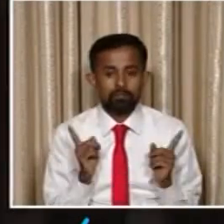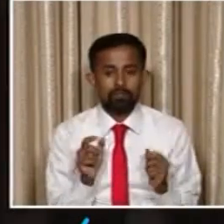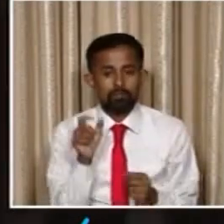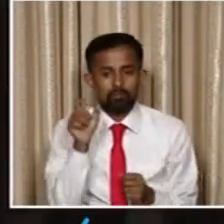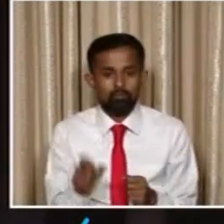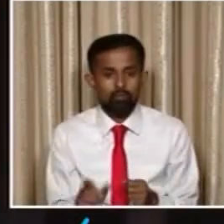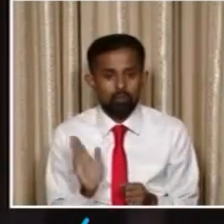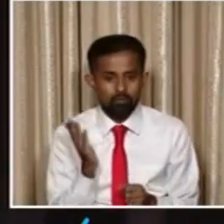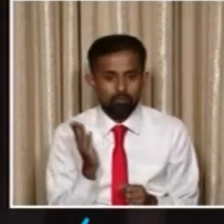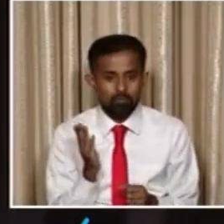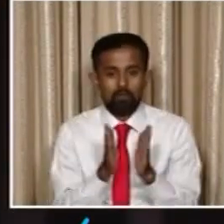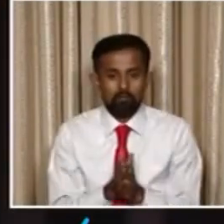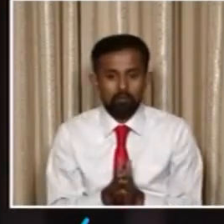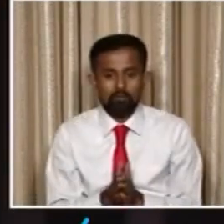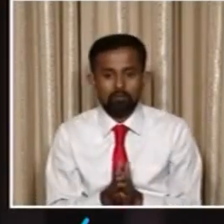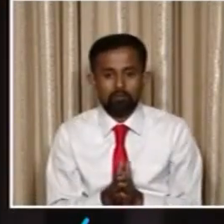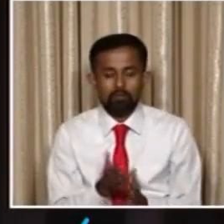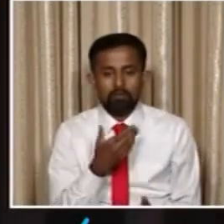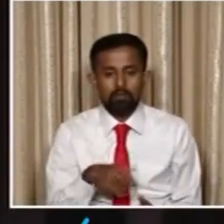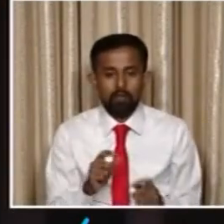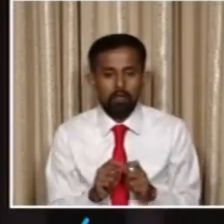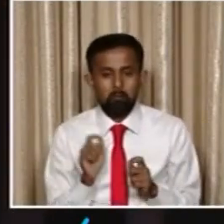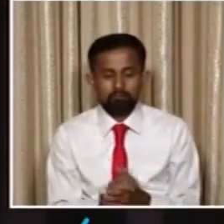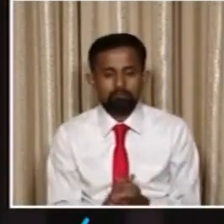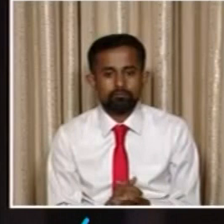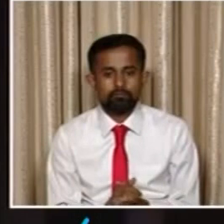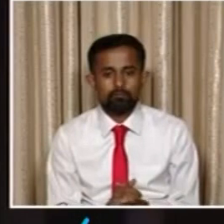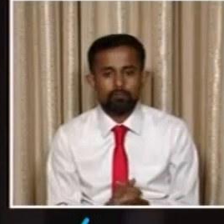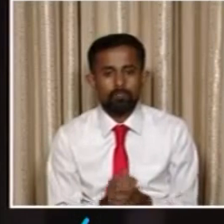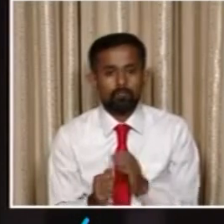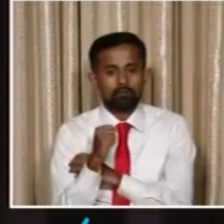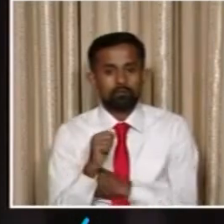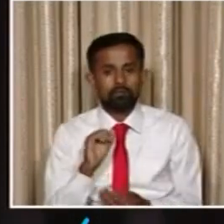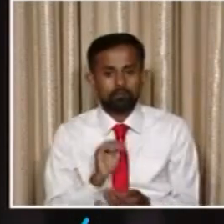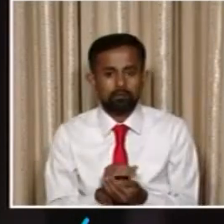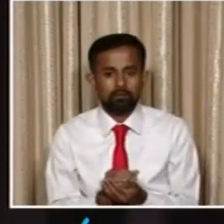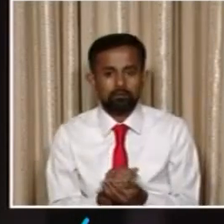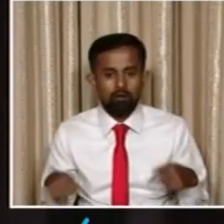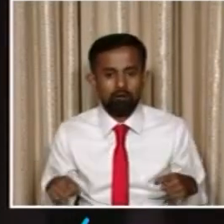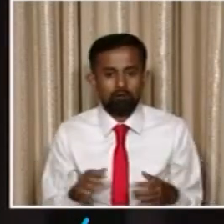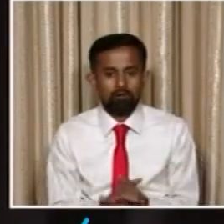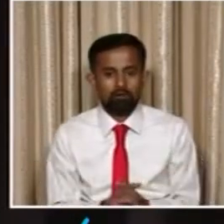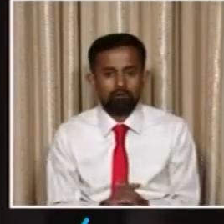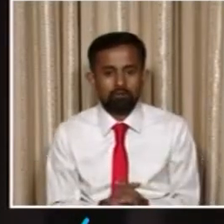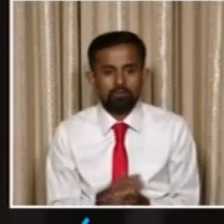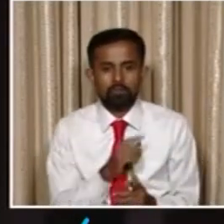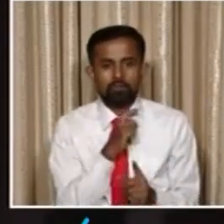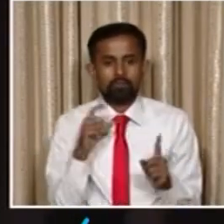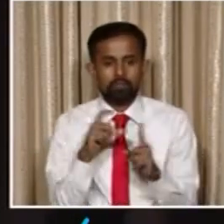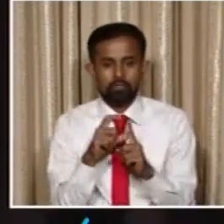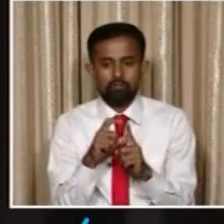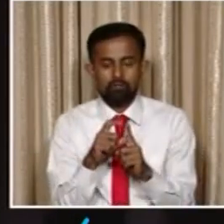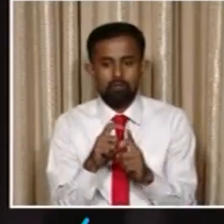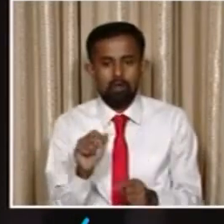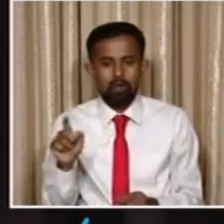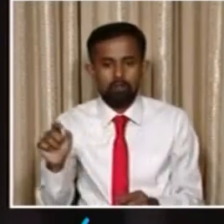ක්‍රීඩකයන් නිසා එකතු වෙන ක්‍රිකට් පාලක මණ්ඩලය බලයේ ඉන්න සල්ලි වේදම් කර. දිස්ත්‍රික් වල තියෙන